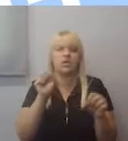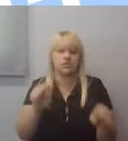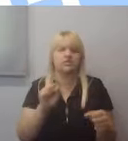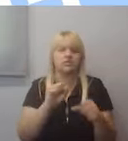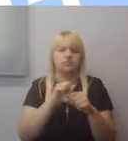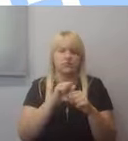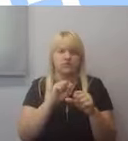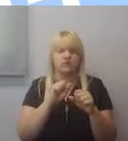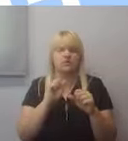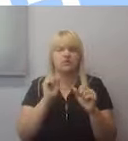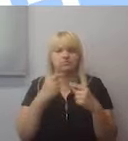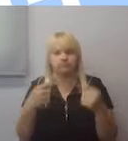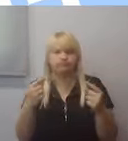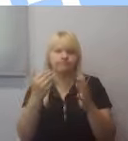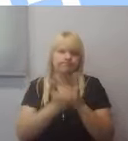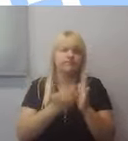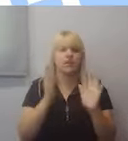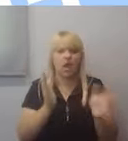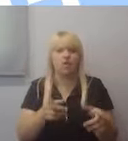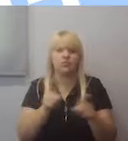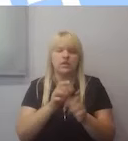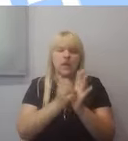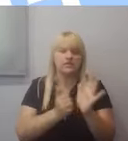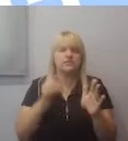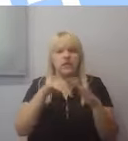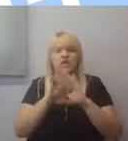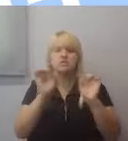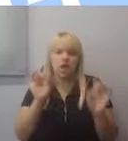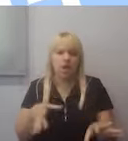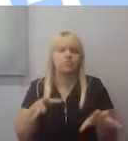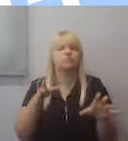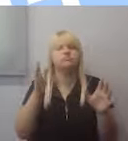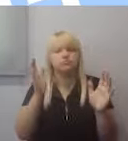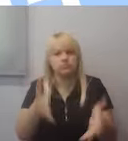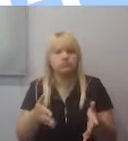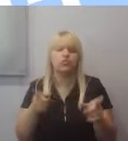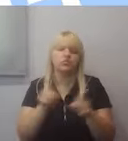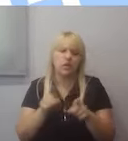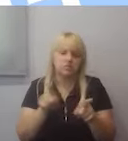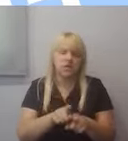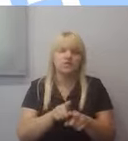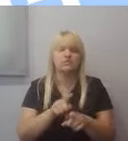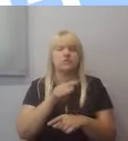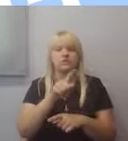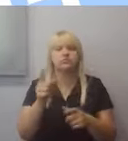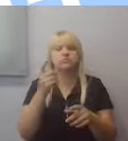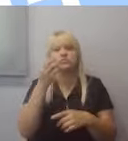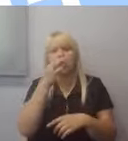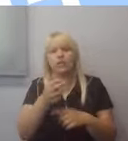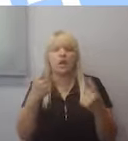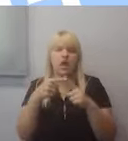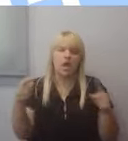ja jābūt ir tām rezervēm un uz noteiktu laiku šobrīd nav vēl pagaidām normatīvoā aktu kurš pasaka precīzi bet